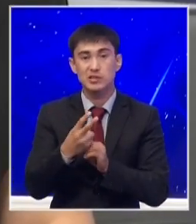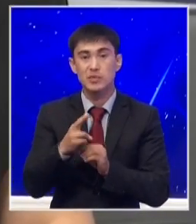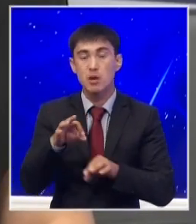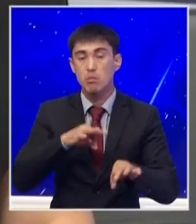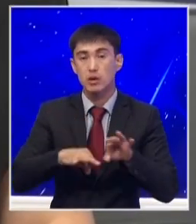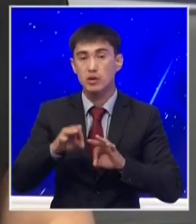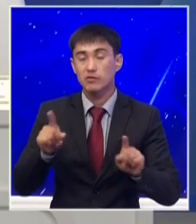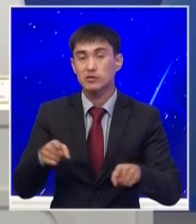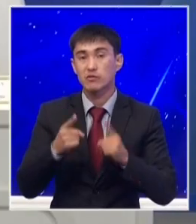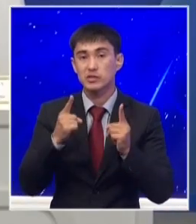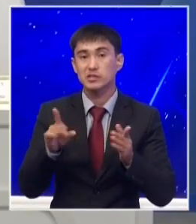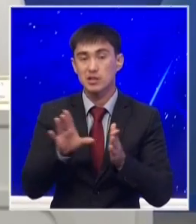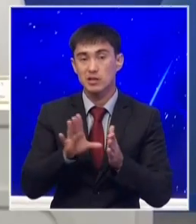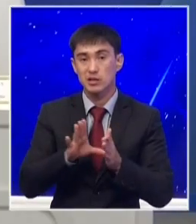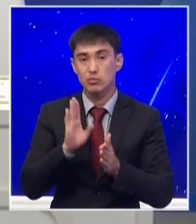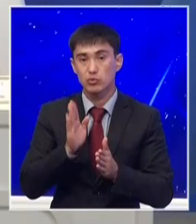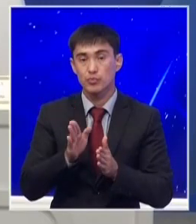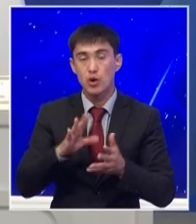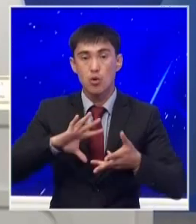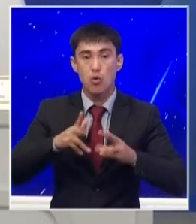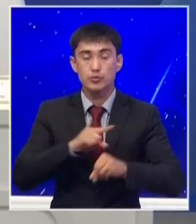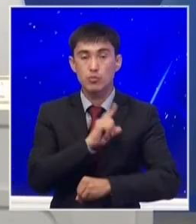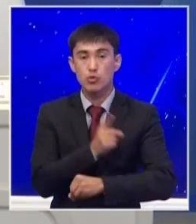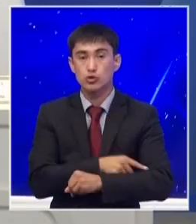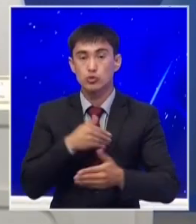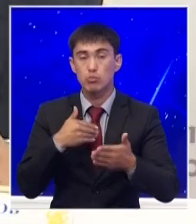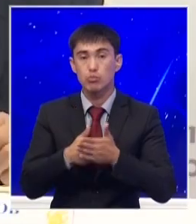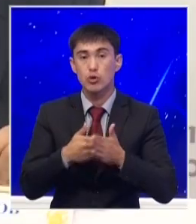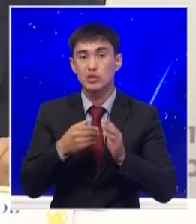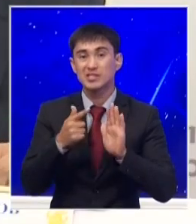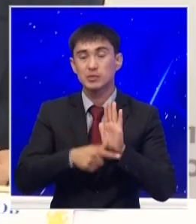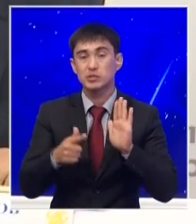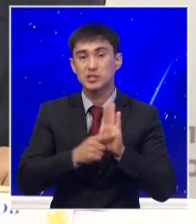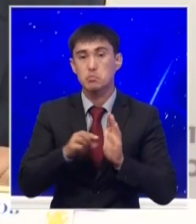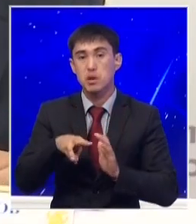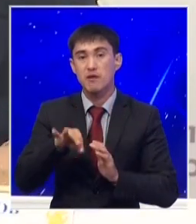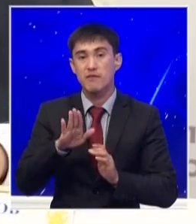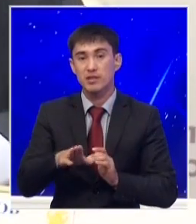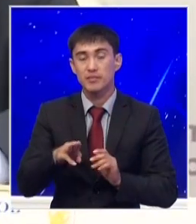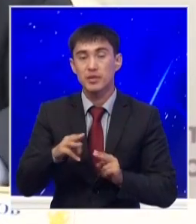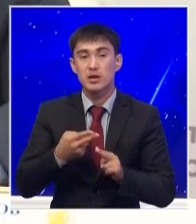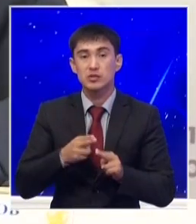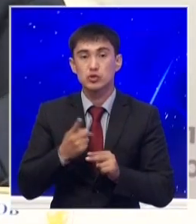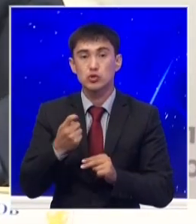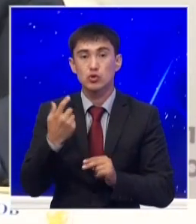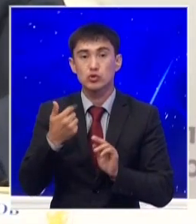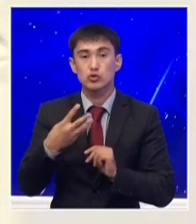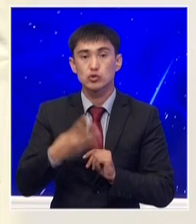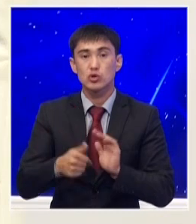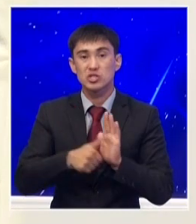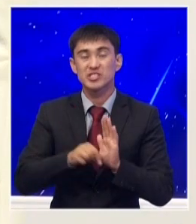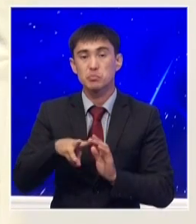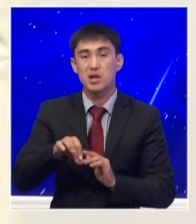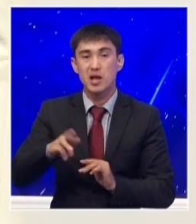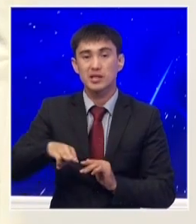проектов возобновляемых источников энергии. Общей мощностью более 77 мегаватт, стоимостью порядка 146 миллиардов